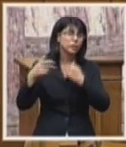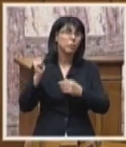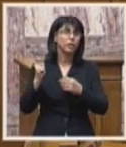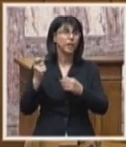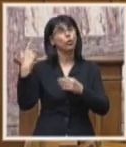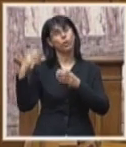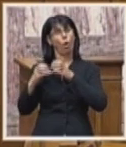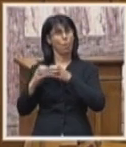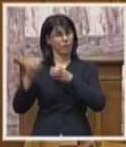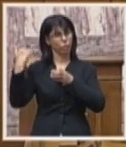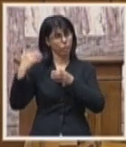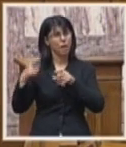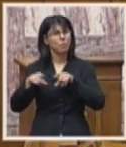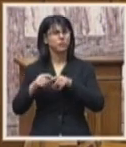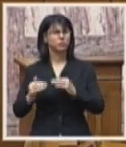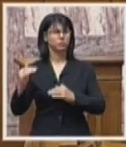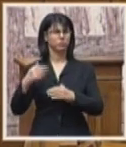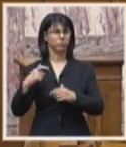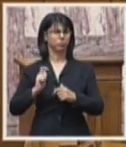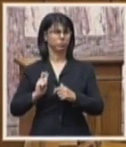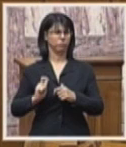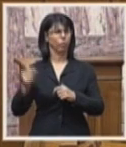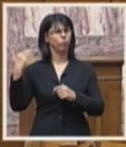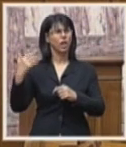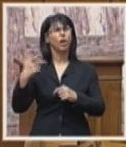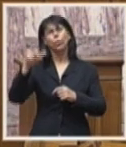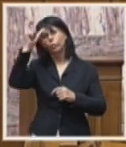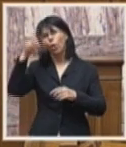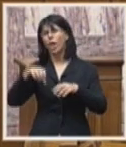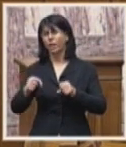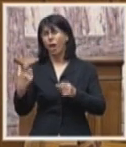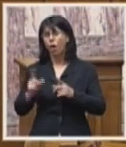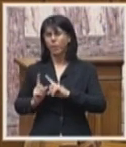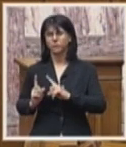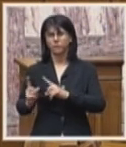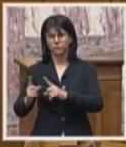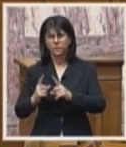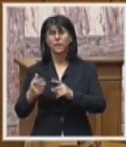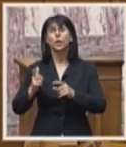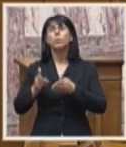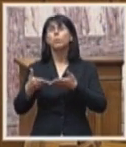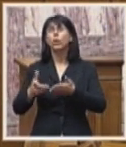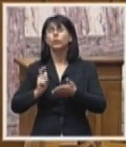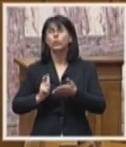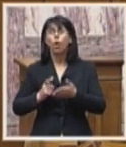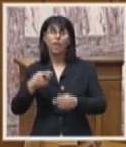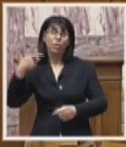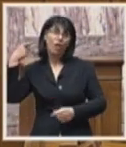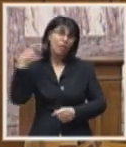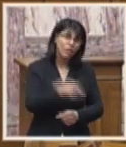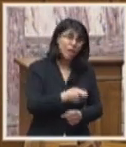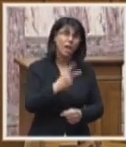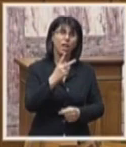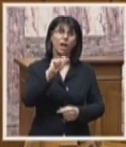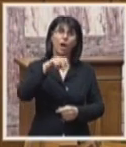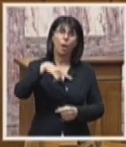της εποχής μαζί με προύχοντες προνομιούχους, δηλαδή της εποχής τουρκοκρατίας, και τους πλειοκτήτες έφτασαν να δολοφονήσουν τον Καποδίστρια